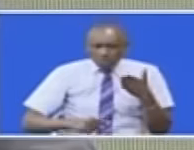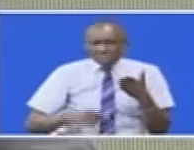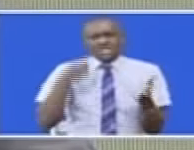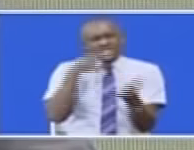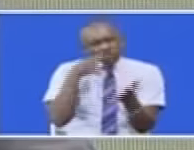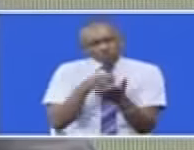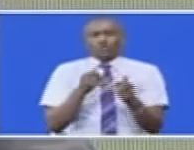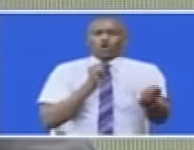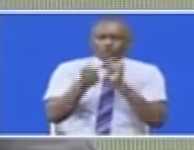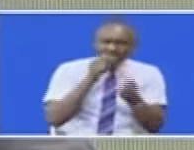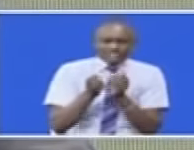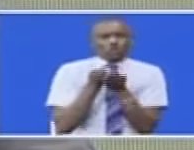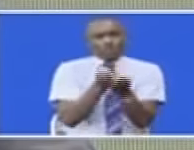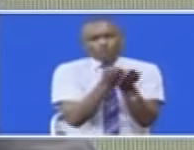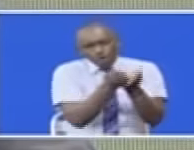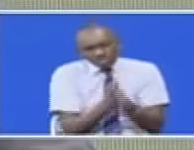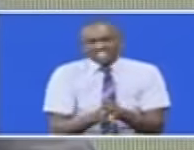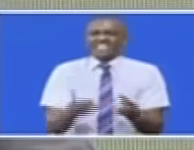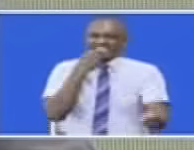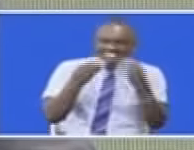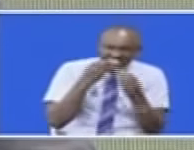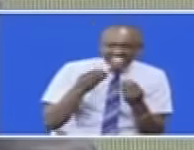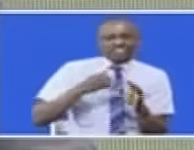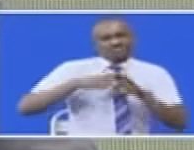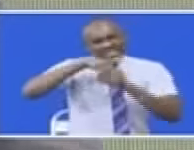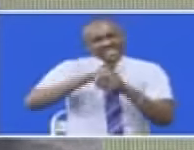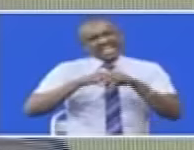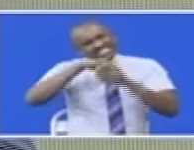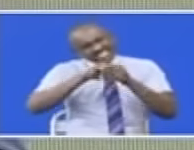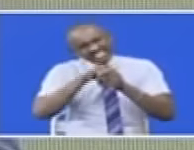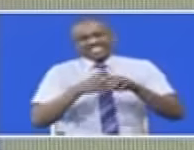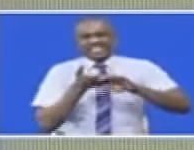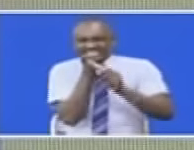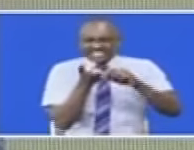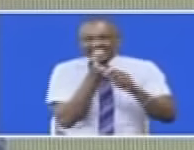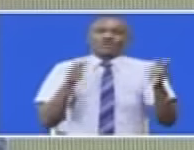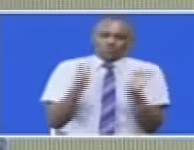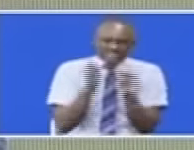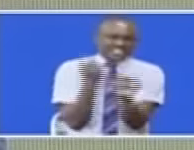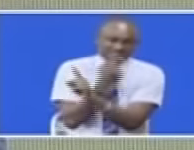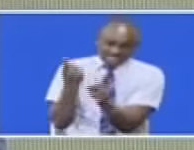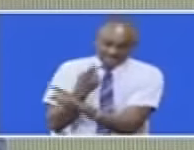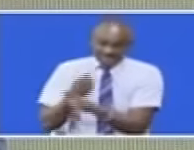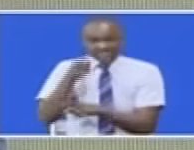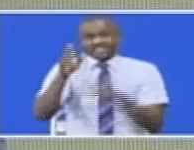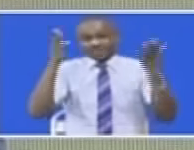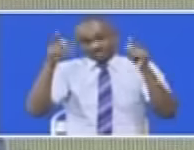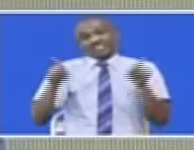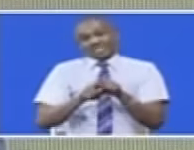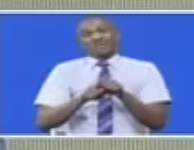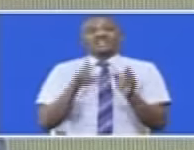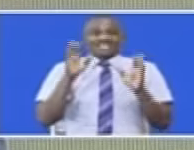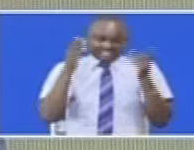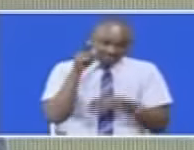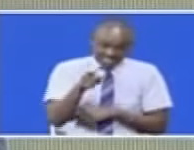zilijumuisha mashindano ya maboti, ulaji, mireka pamoja na burudani mbalimbali ambazo zilichukuliwa kama sherehe za Krismasi,